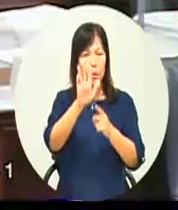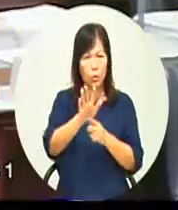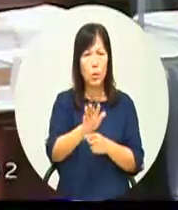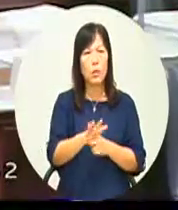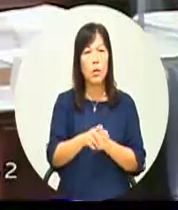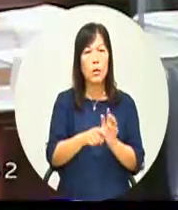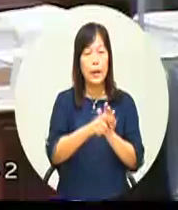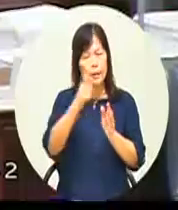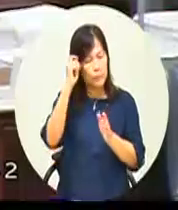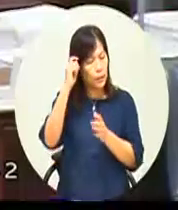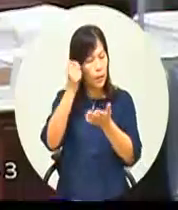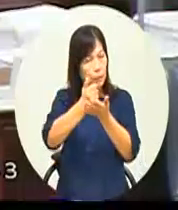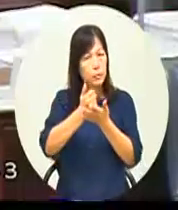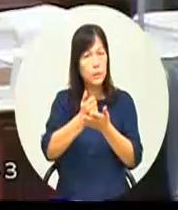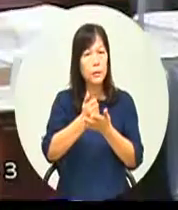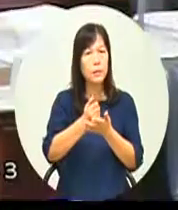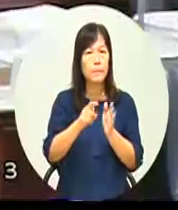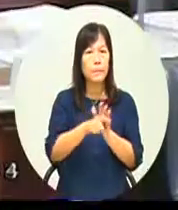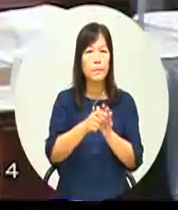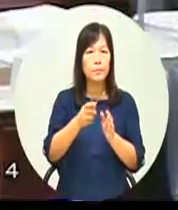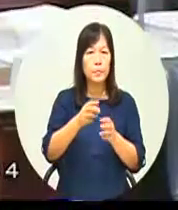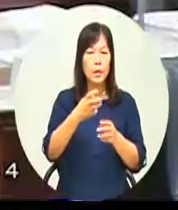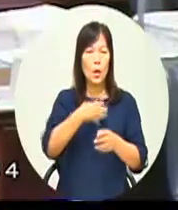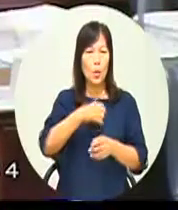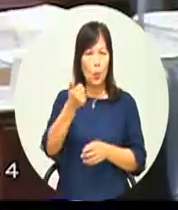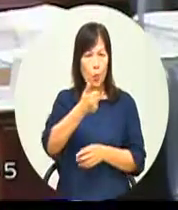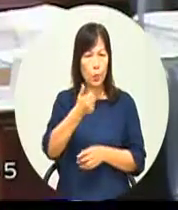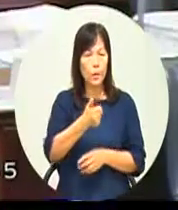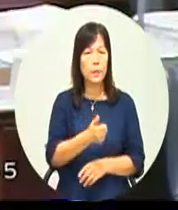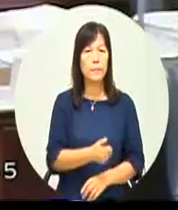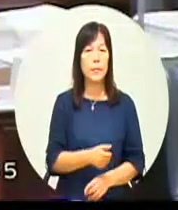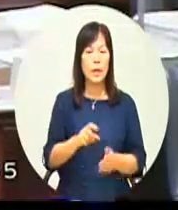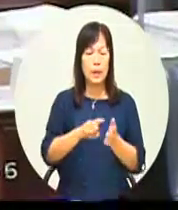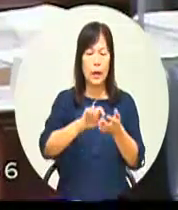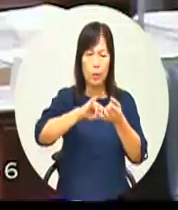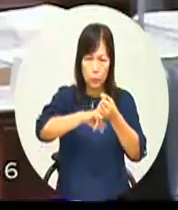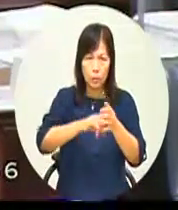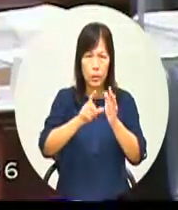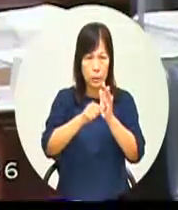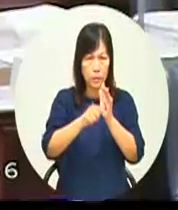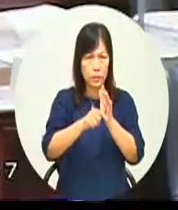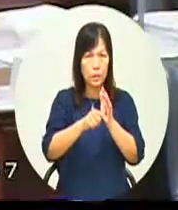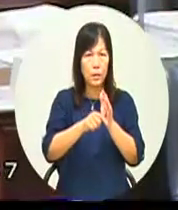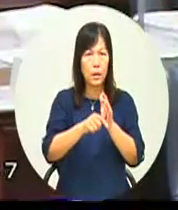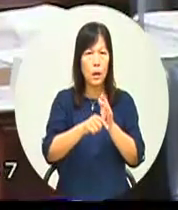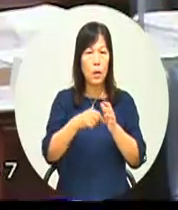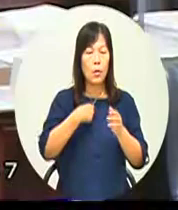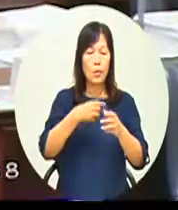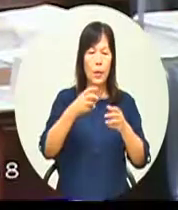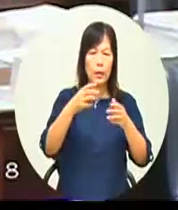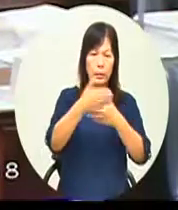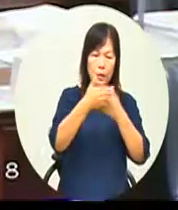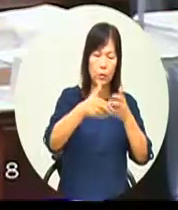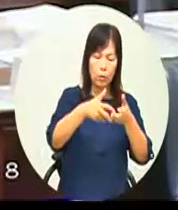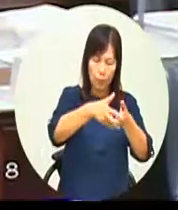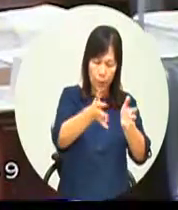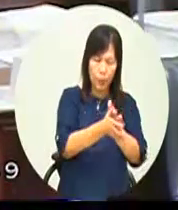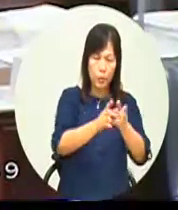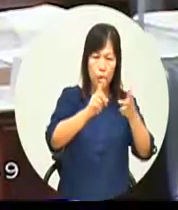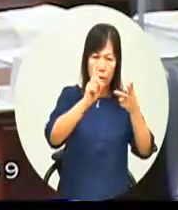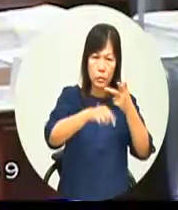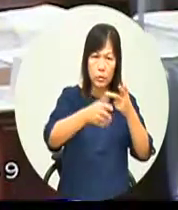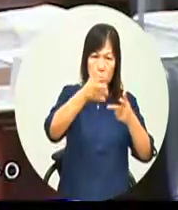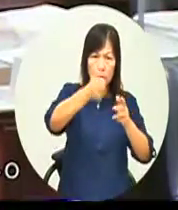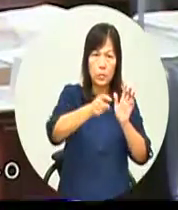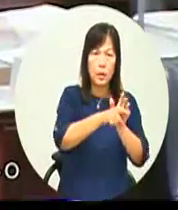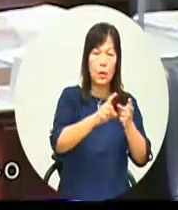要邀请我们的吴益龙局长啊，好，约个时间，我们来约交通部次长，我们之前的交通局长王